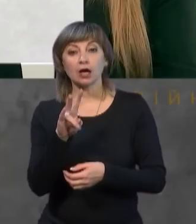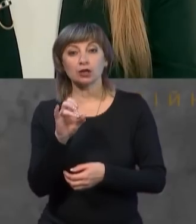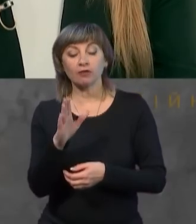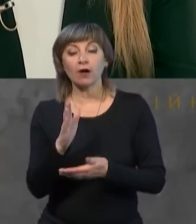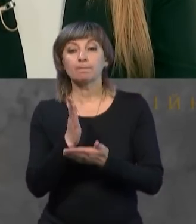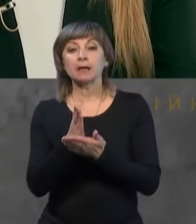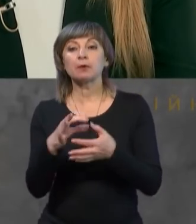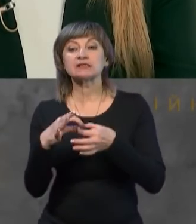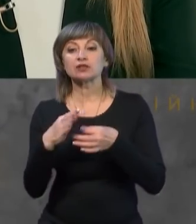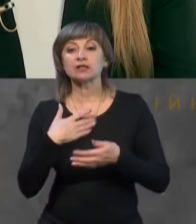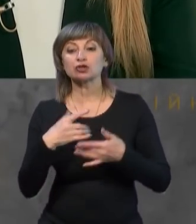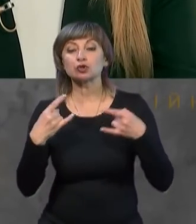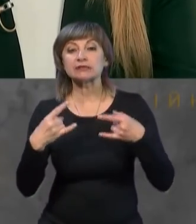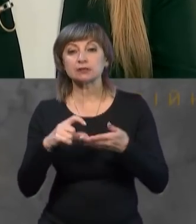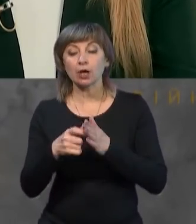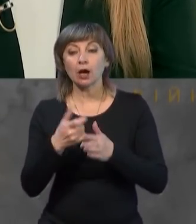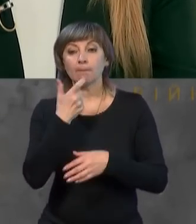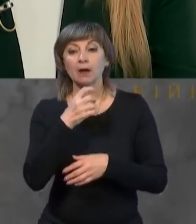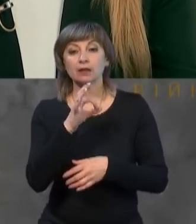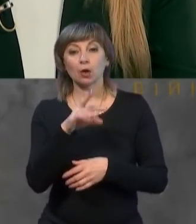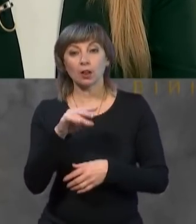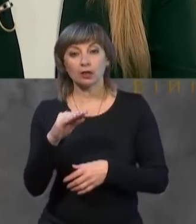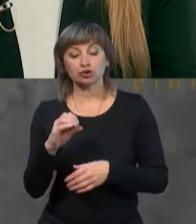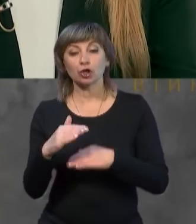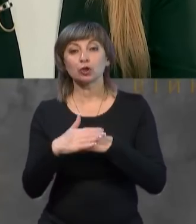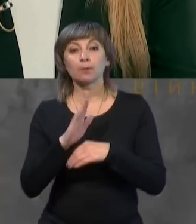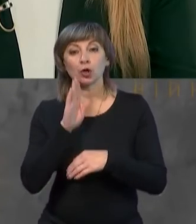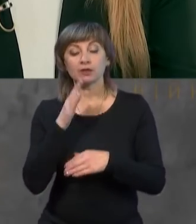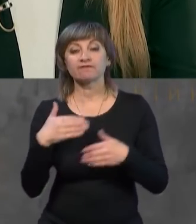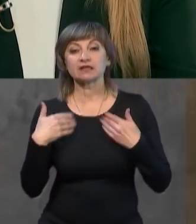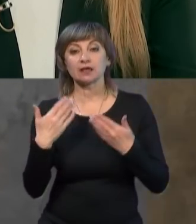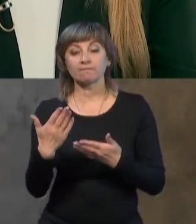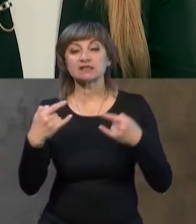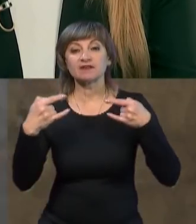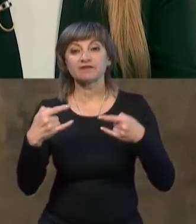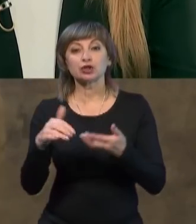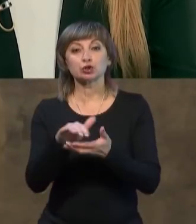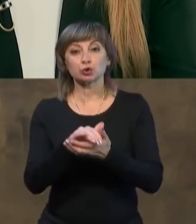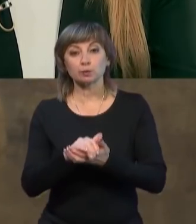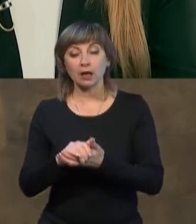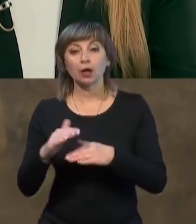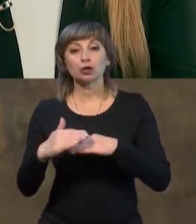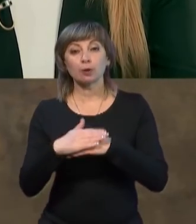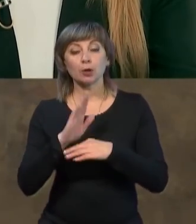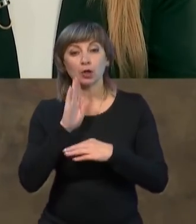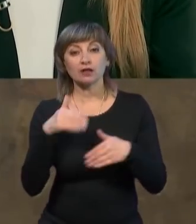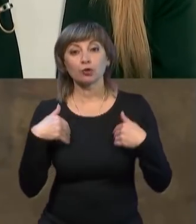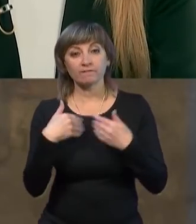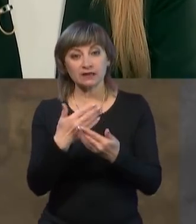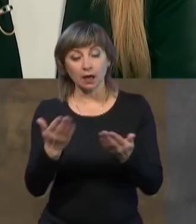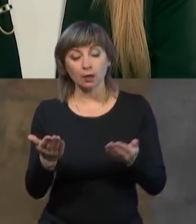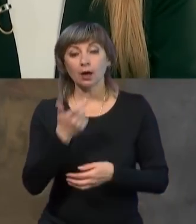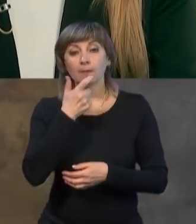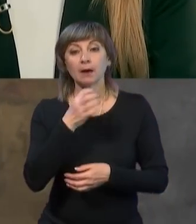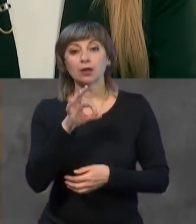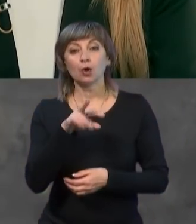із нашою студією. Пане Олеже, доброго ранку, вітаємо вас в ефірі Суспільного. Доброго ранку, вітаю. Пане